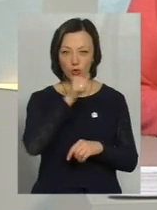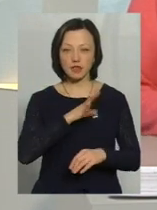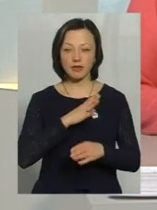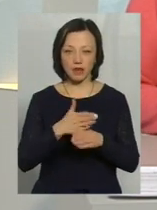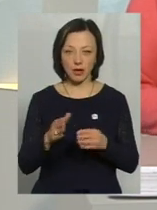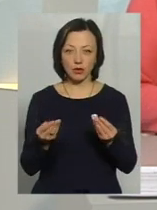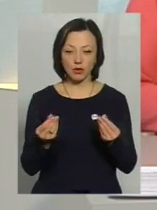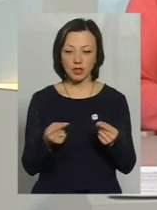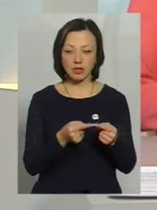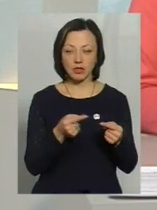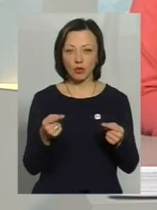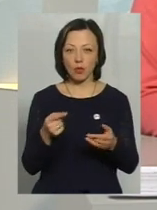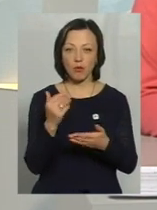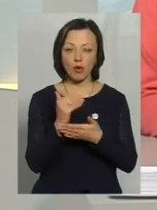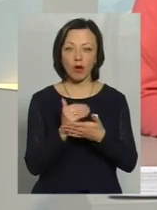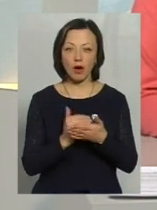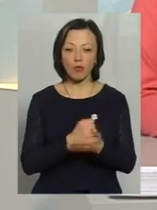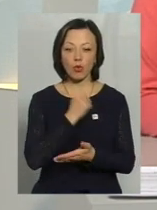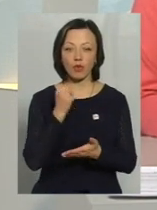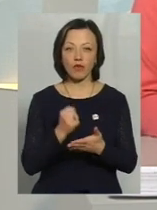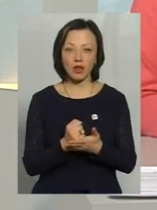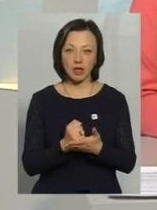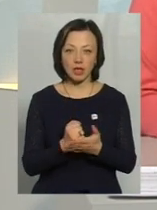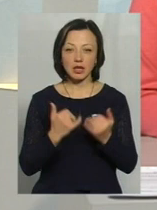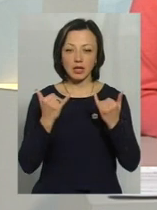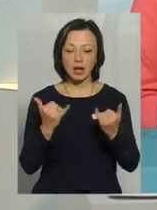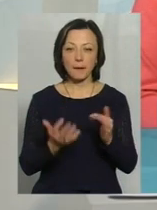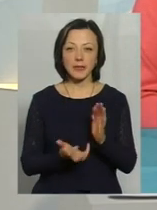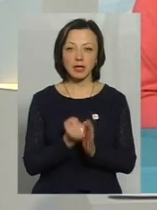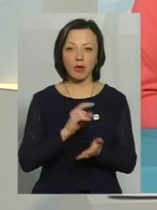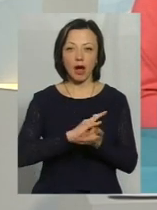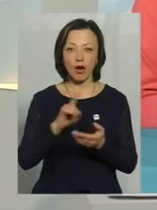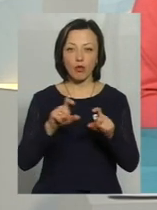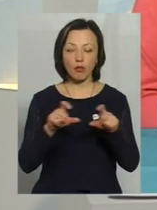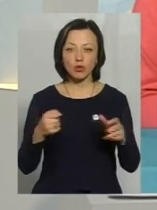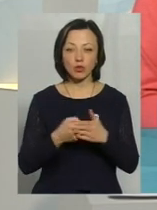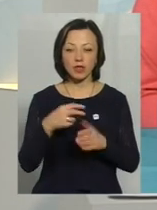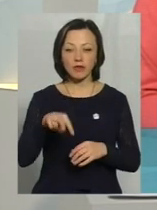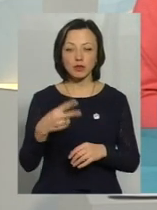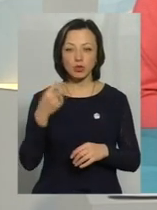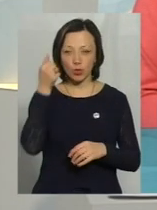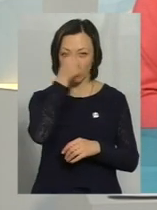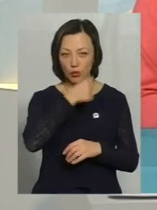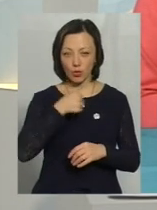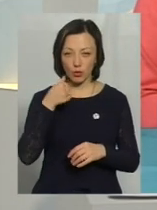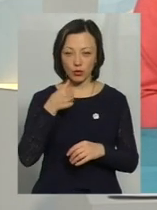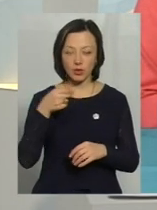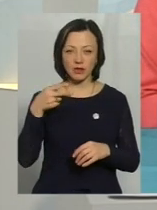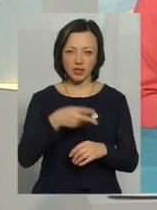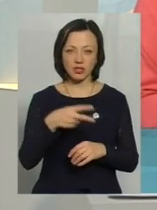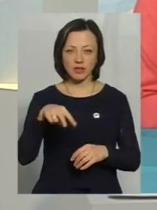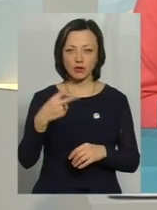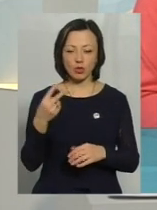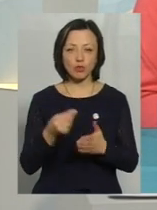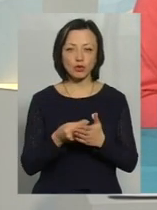Адже за тою програмою, яку ухвалили для підтримки аеропорту до 2022 року, бюджет